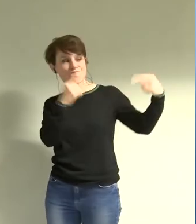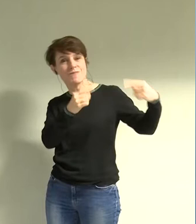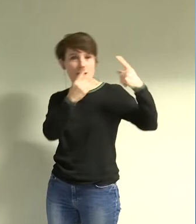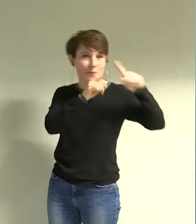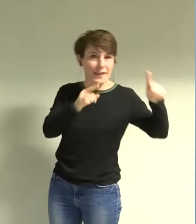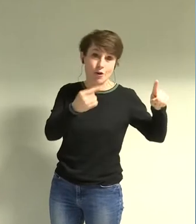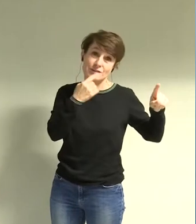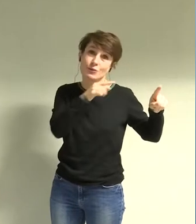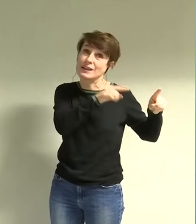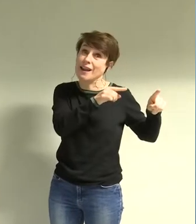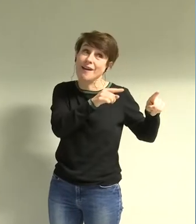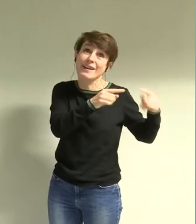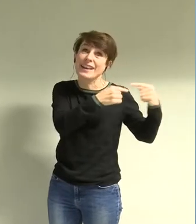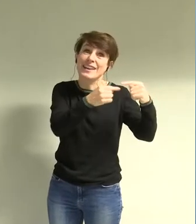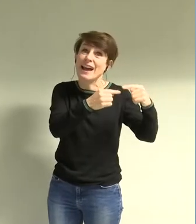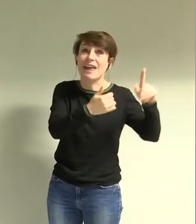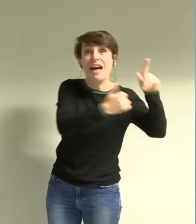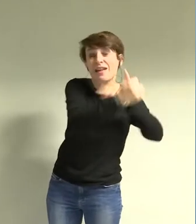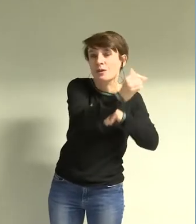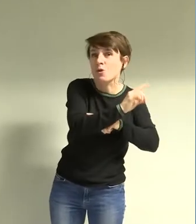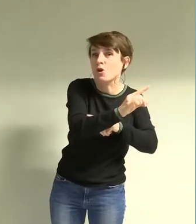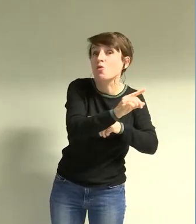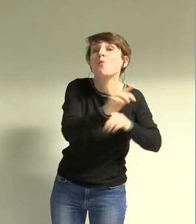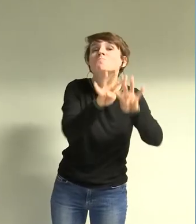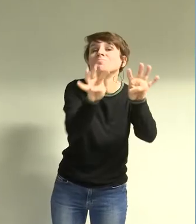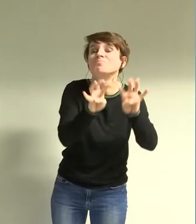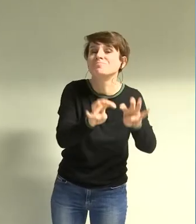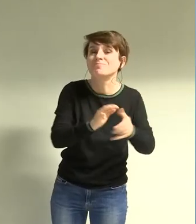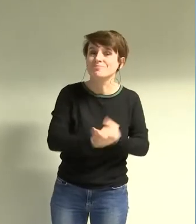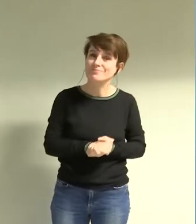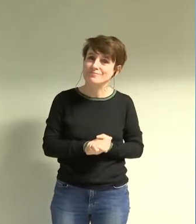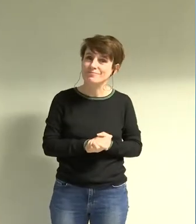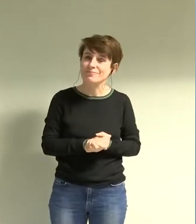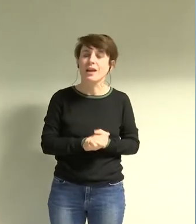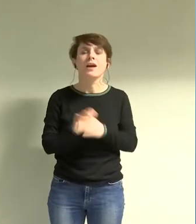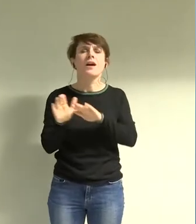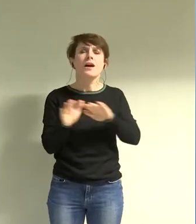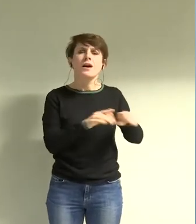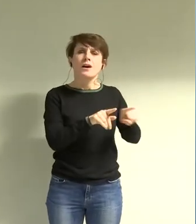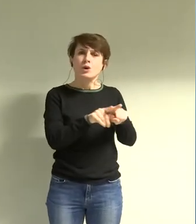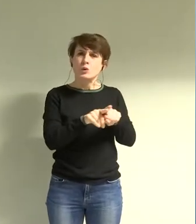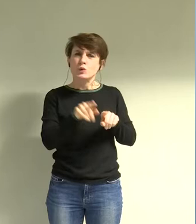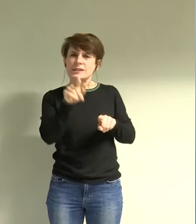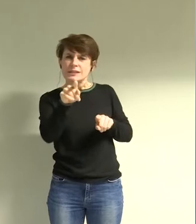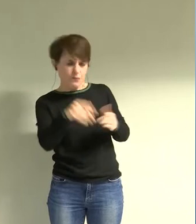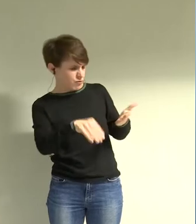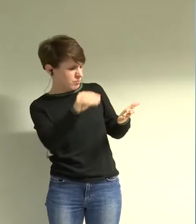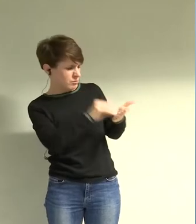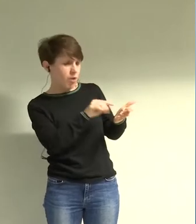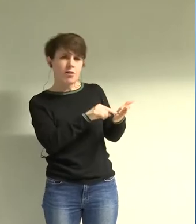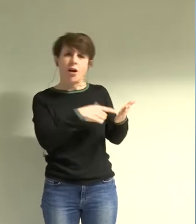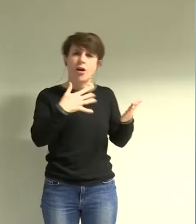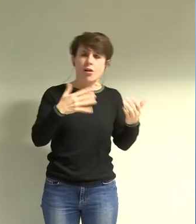pas indépendants j'ai une autre interrogation vous insistez sur l'attention qui doit être portée aux personnes plus